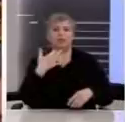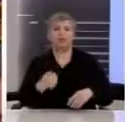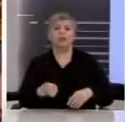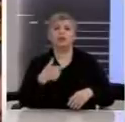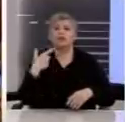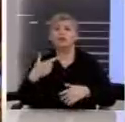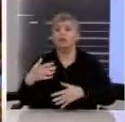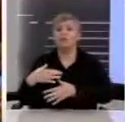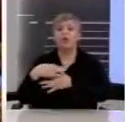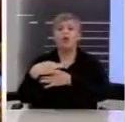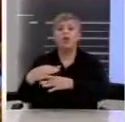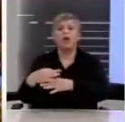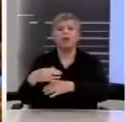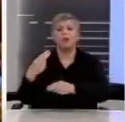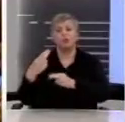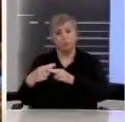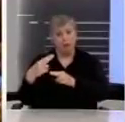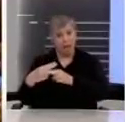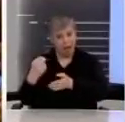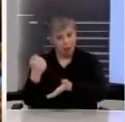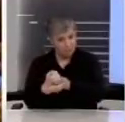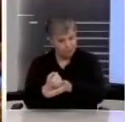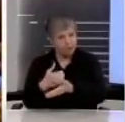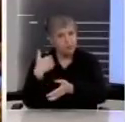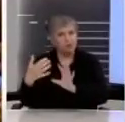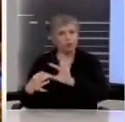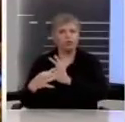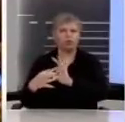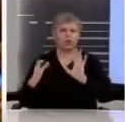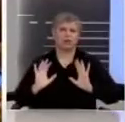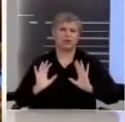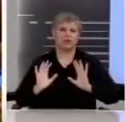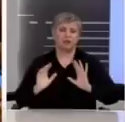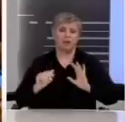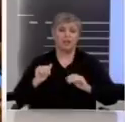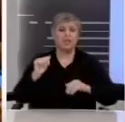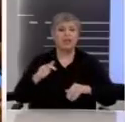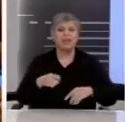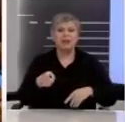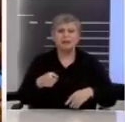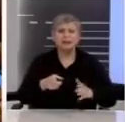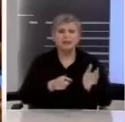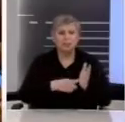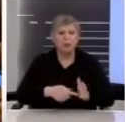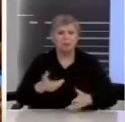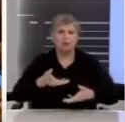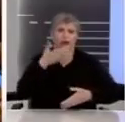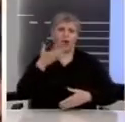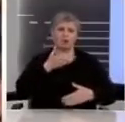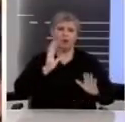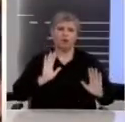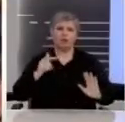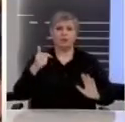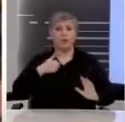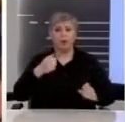εξουσιοδοτημένους εκπροσώπους μιας φιλικής χώρας. Και αντί λοιπόν να απολογηθείτε για την αποκάλυψη αυτής της σκευωρίας